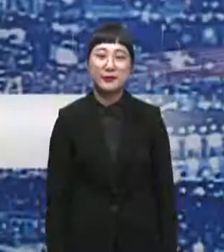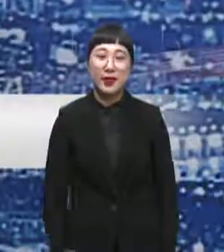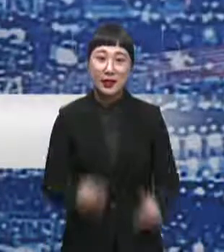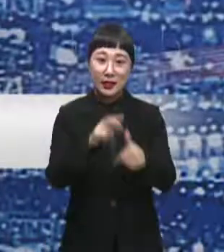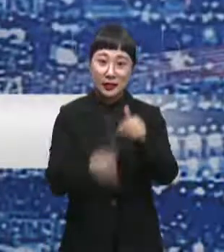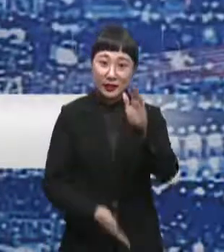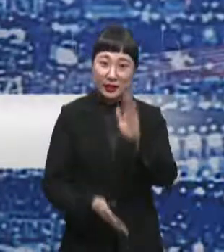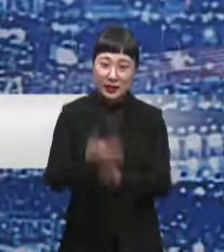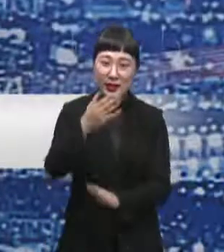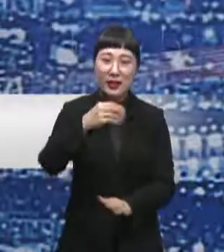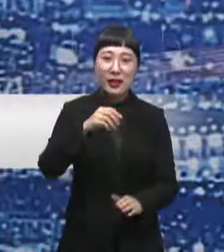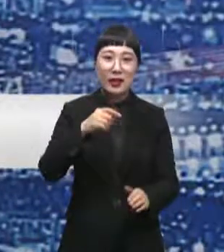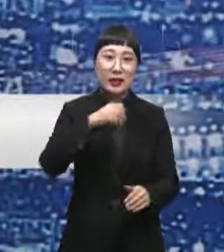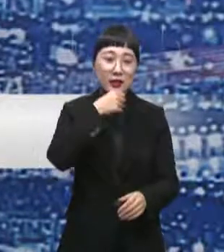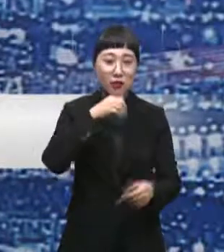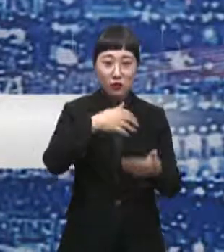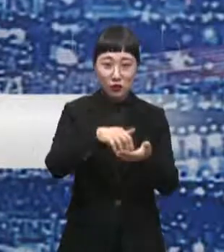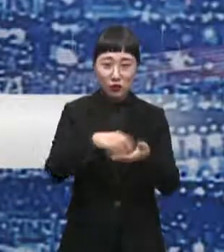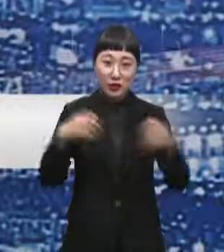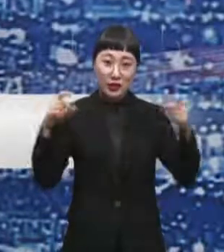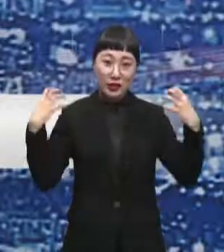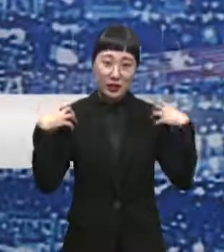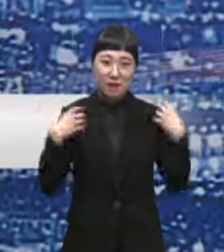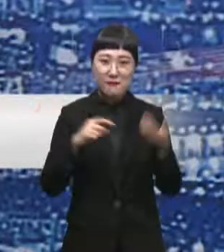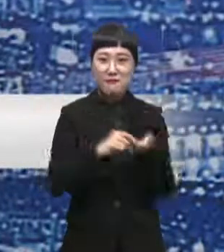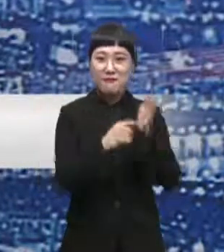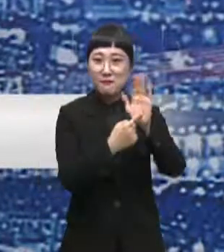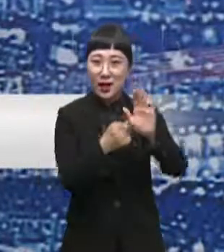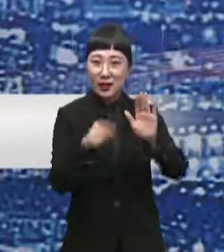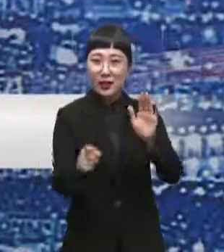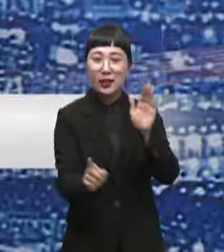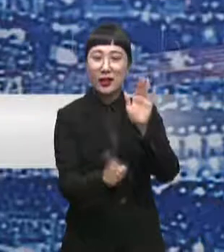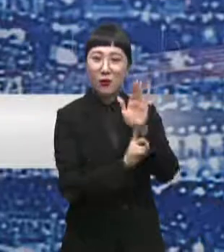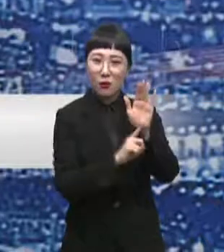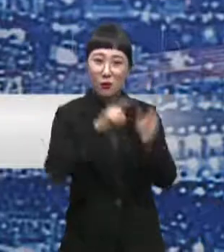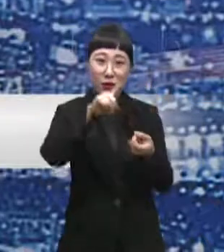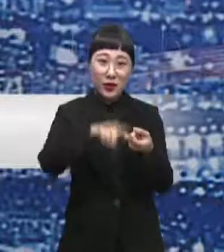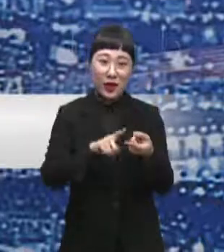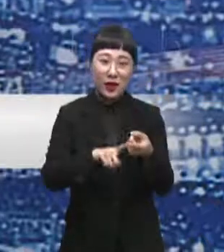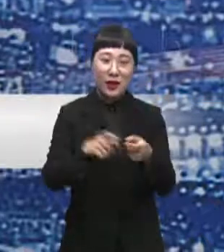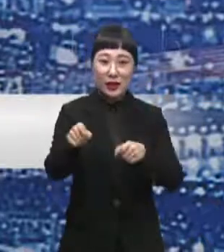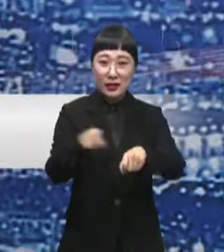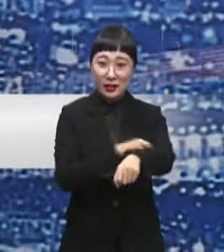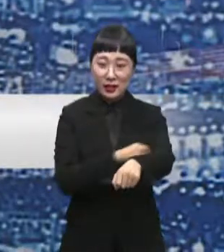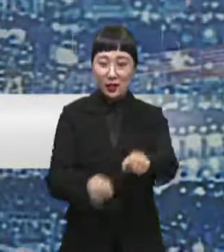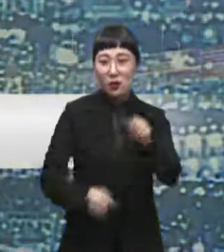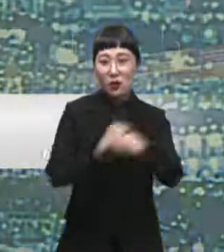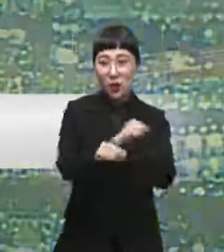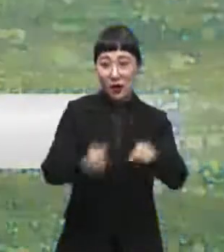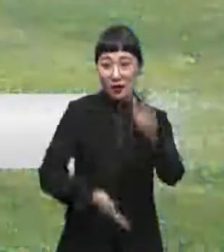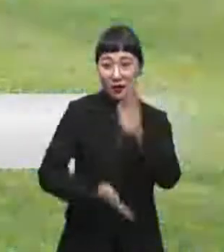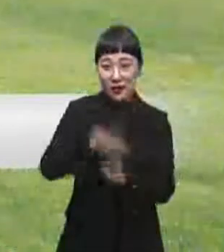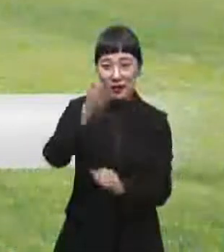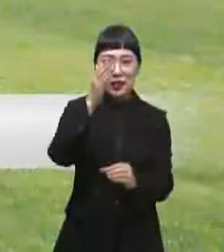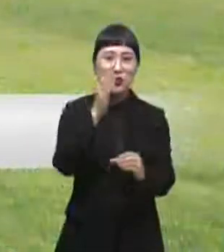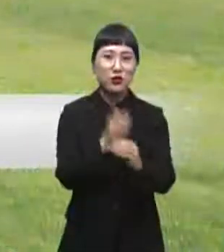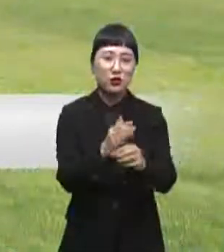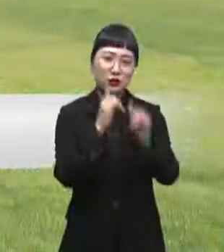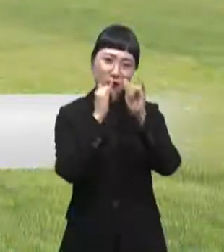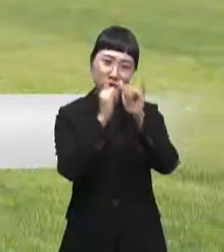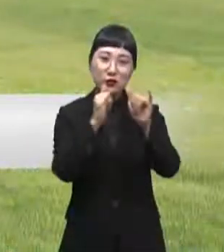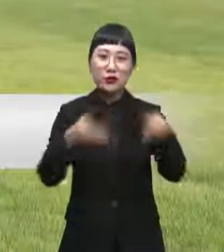인천시가 통계청이 주관한 2020 지역 통계 공모전에서 특 광역시 중 유일하게 우수기관에 선정됐다 고